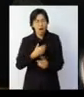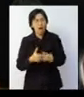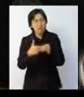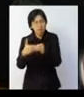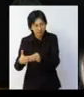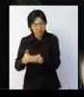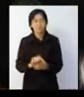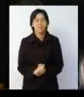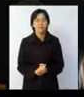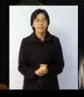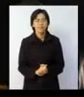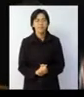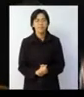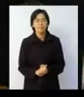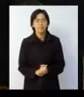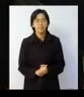อพา